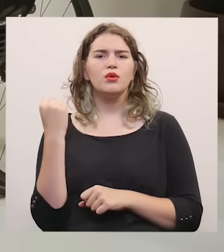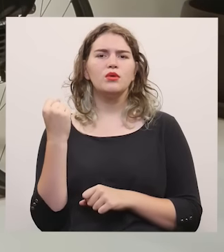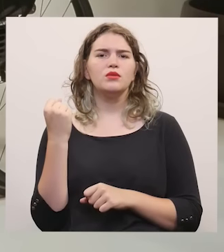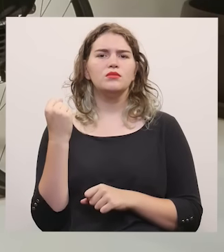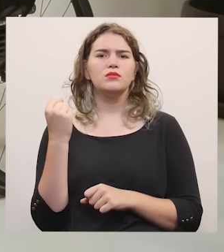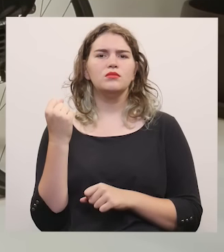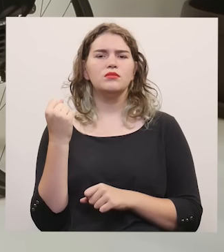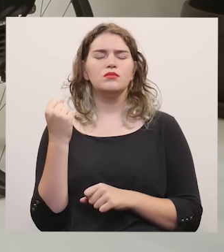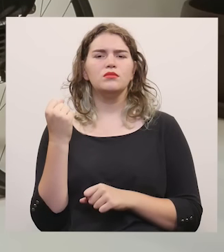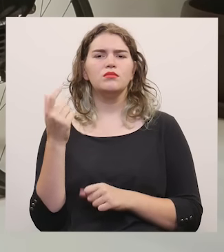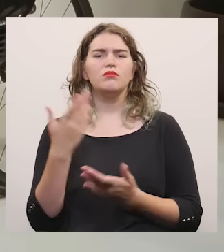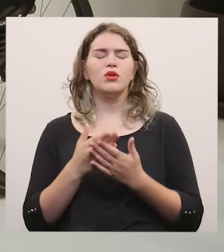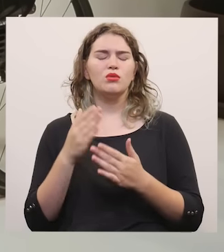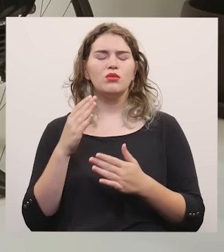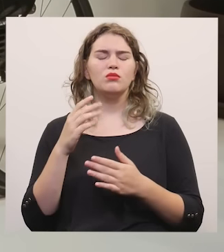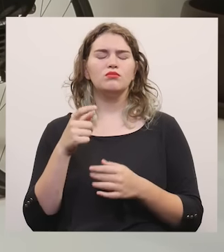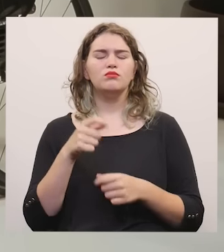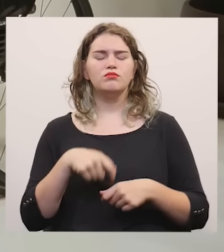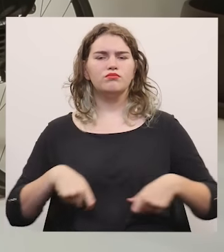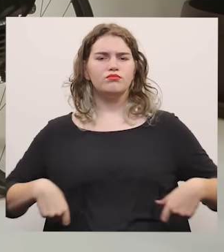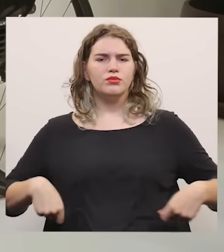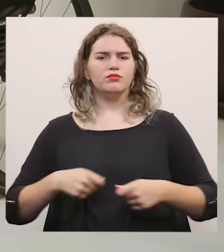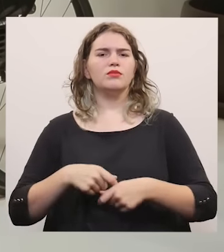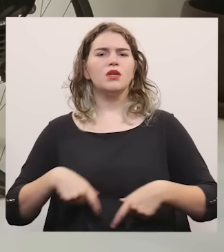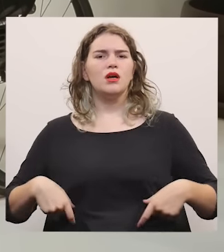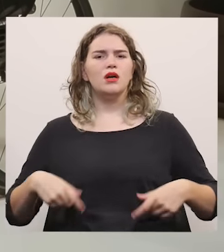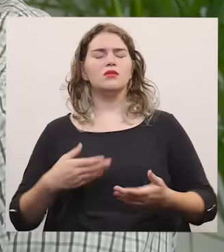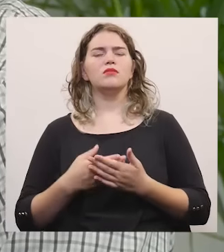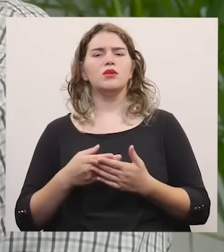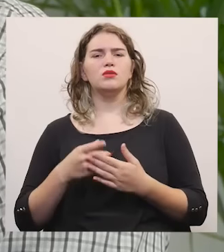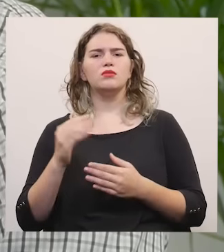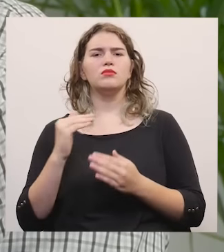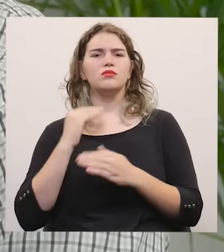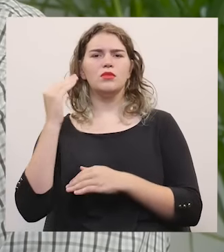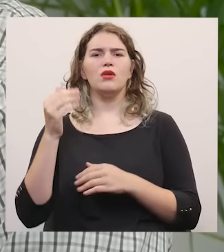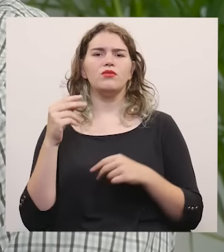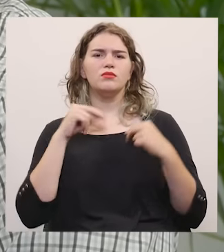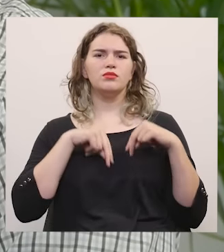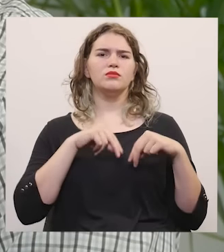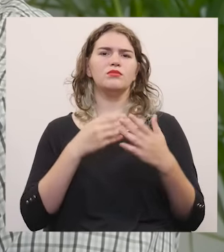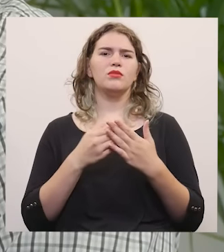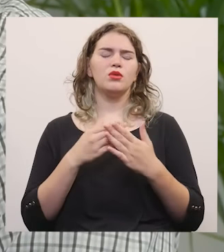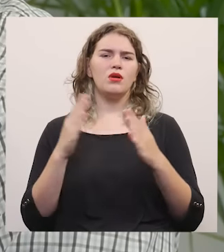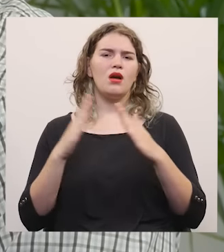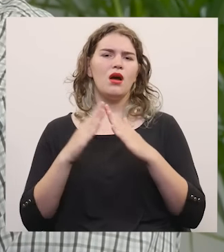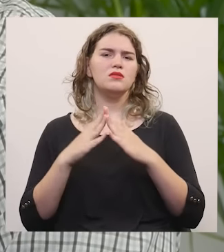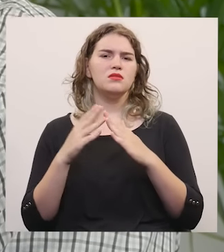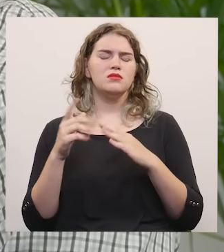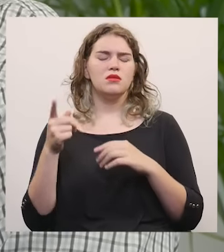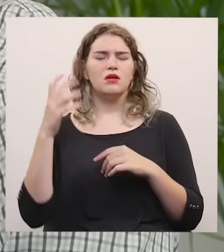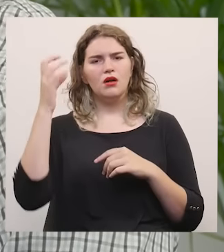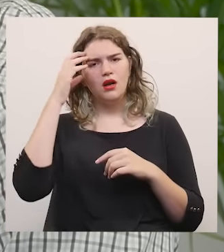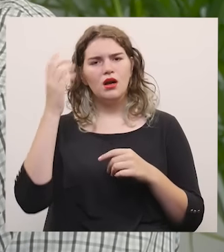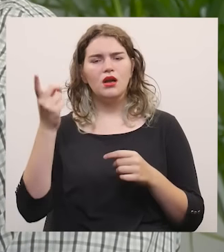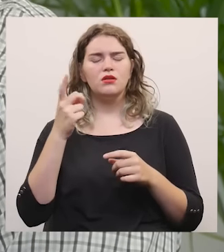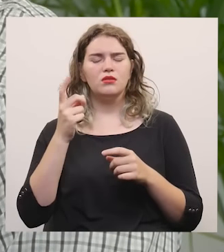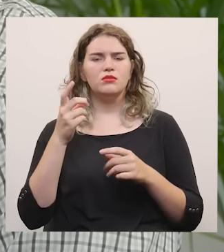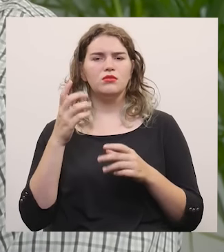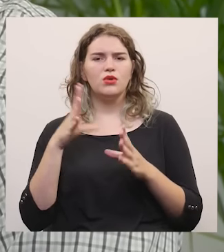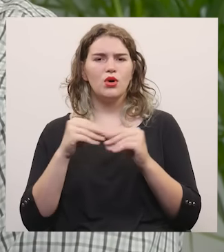Am fost multiplu campion mondial de karate, am fost maestru emerit al sportului, am fost decorat de Casa Regală a României